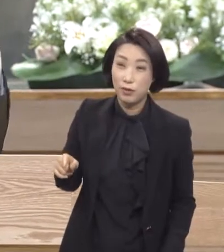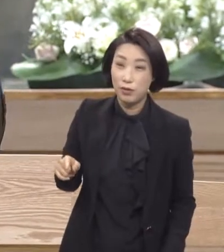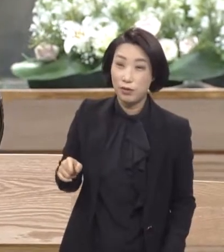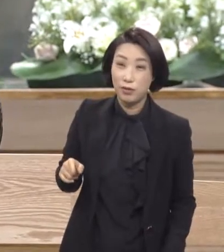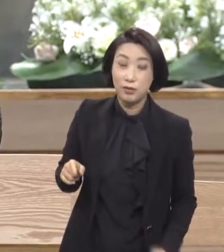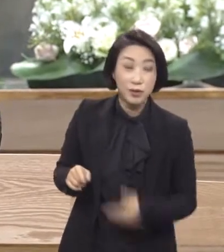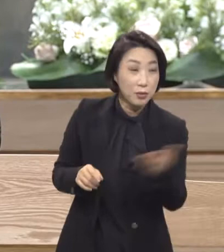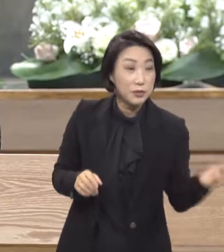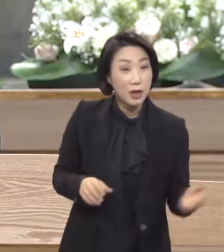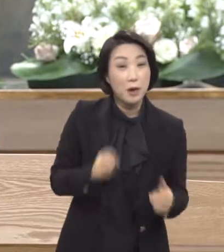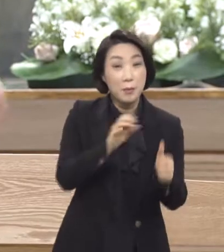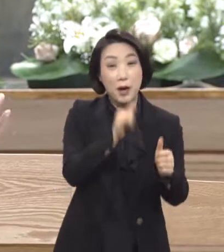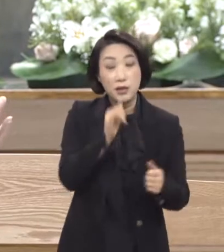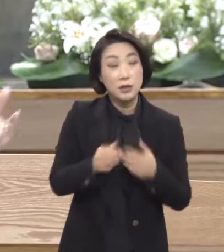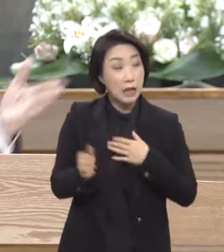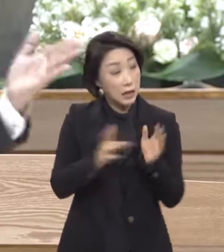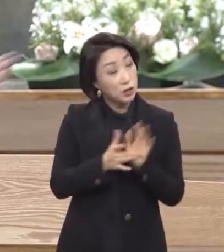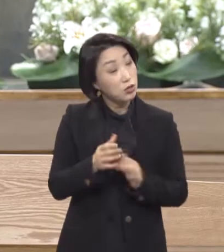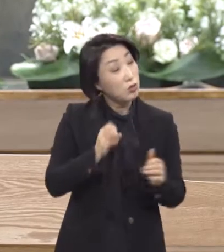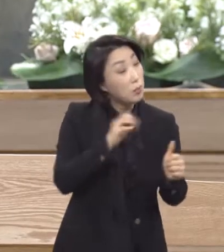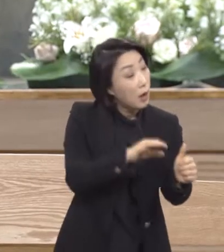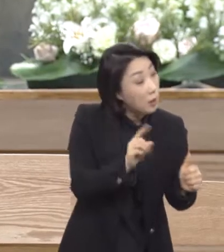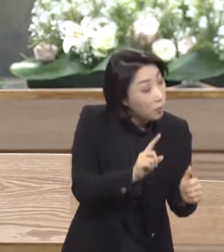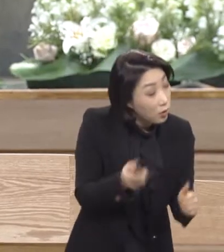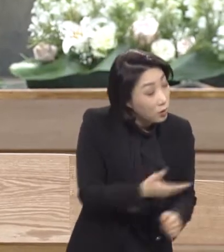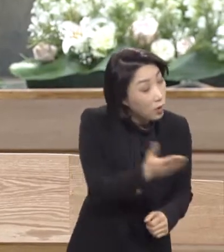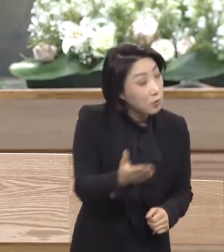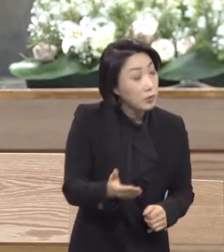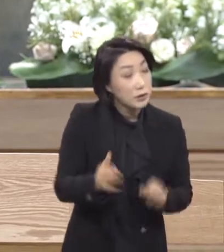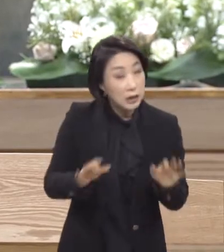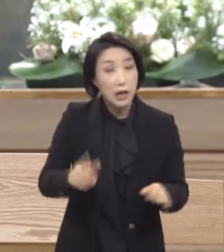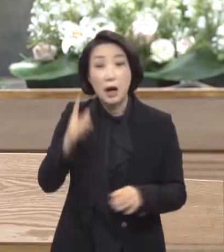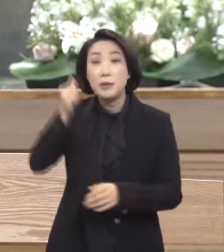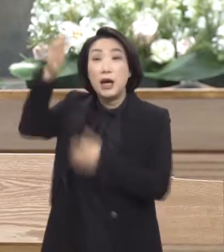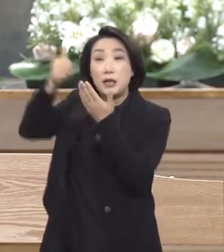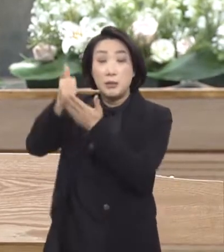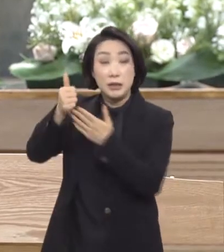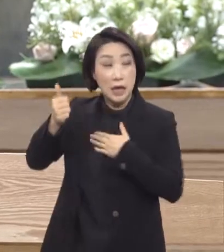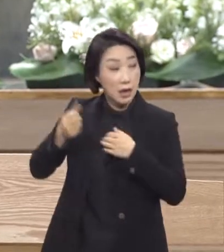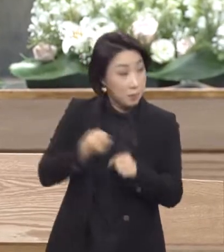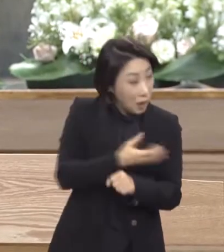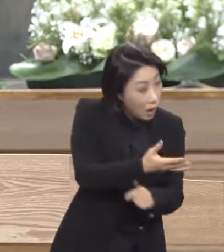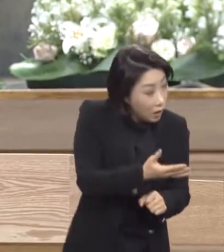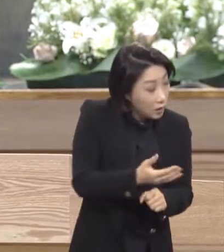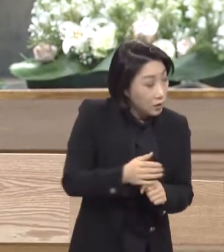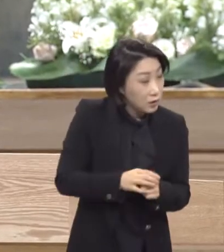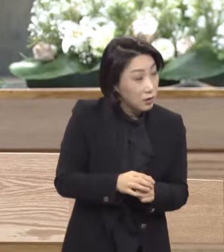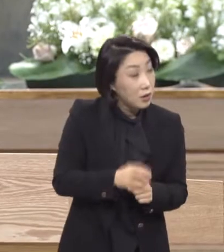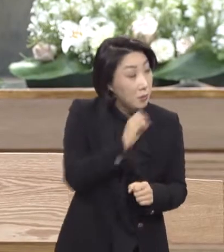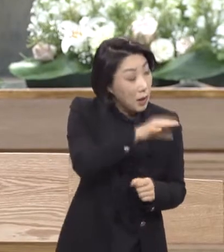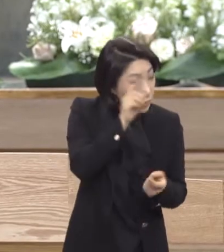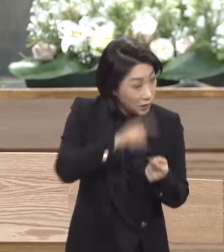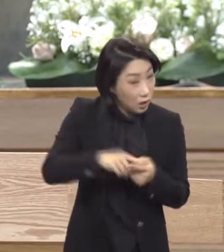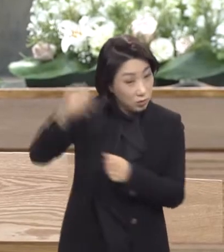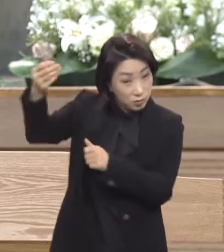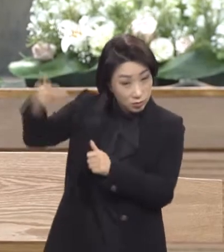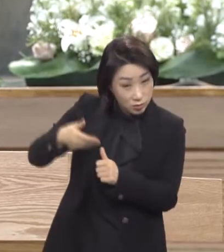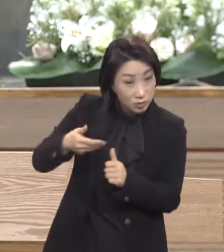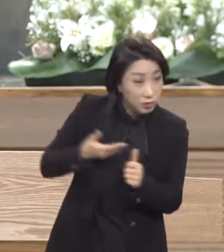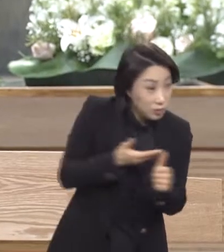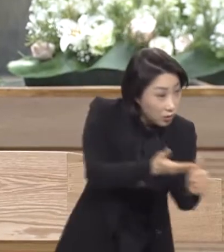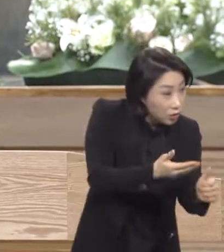그러니까 말씀하셔 내가 이루는 것은 내 아버지께서 내가 말씀하신 그대로 이룬다.